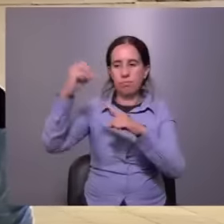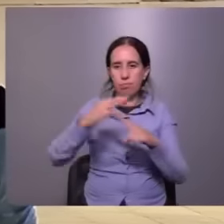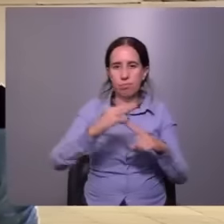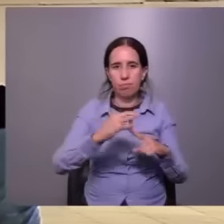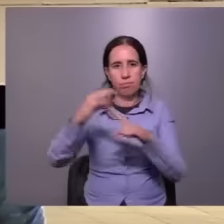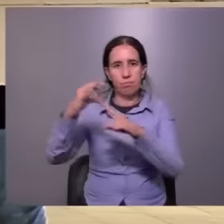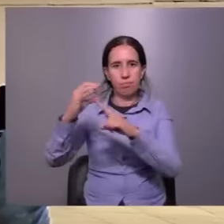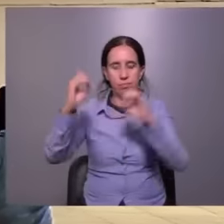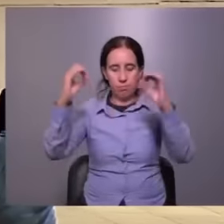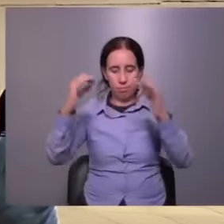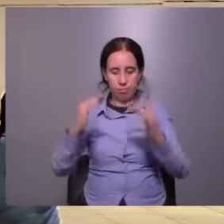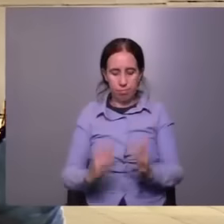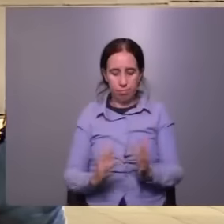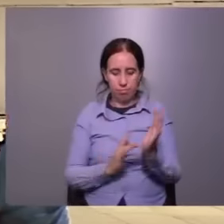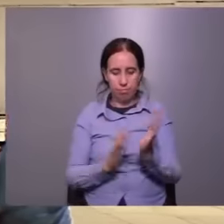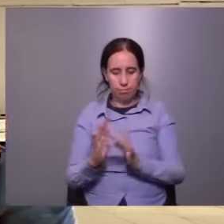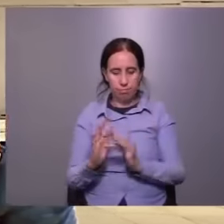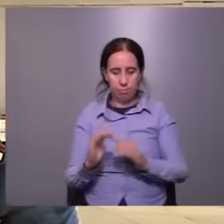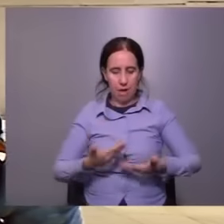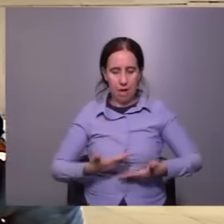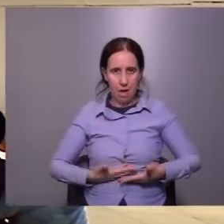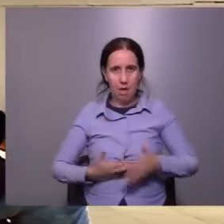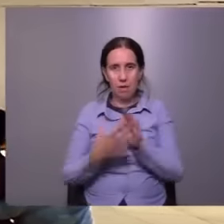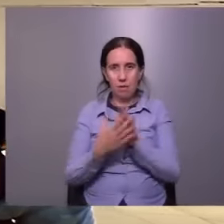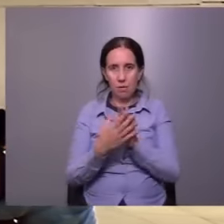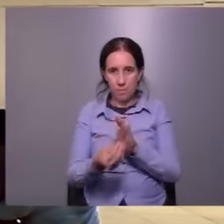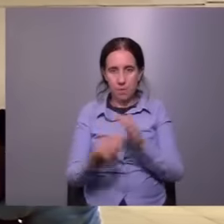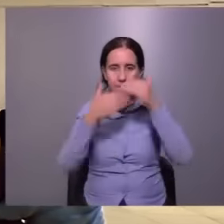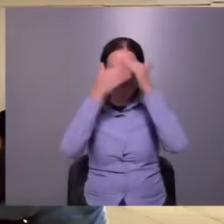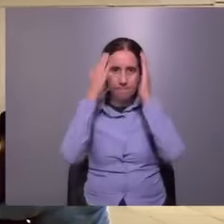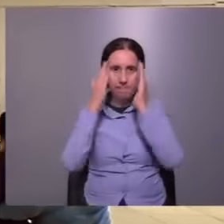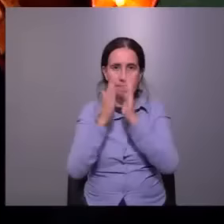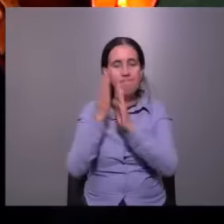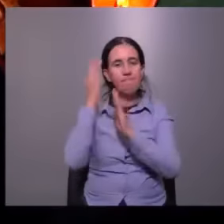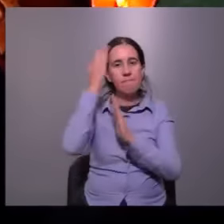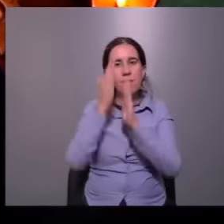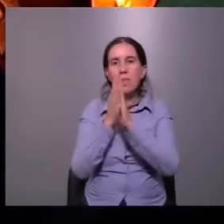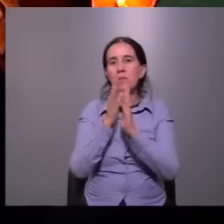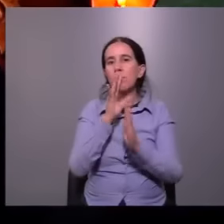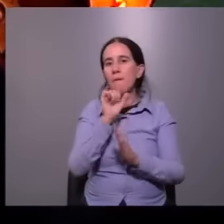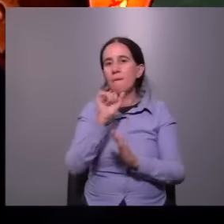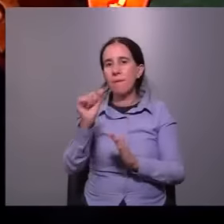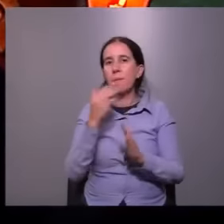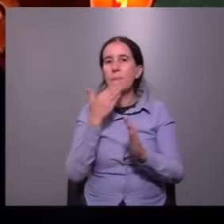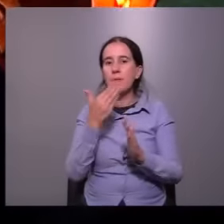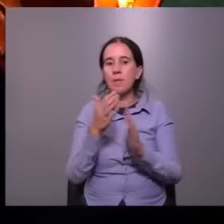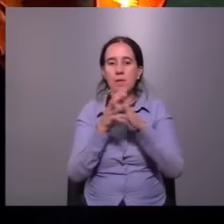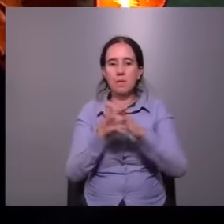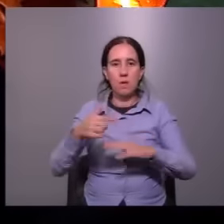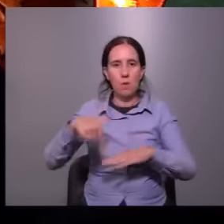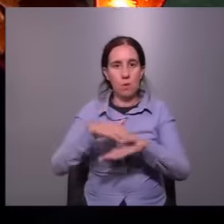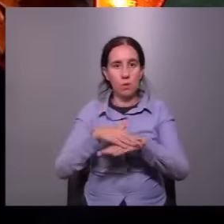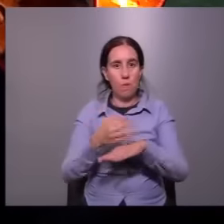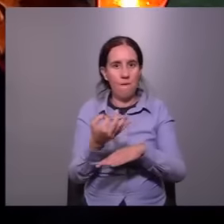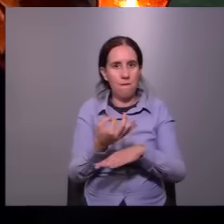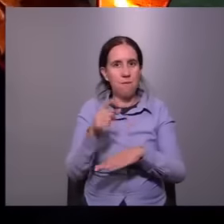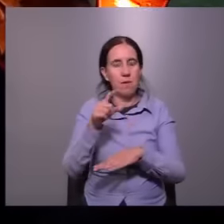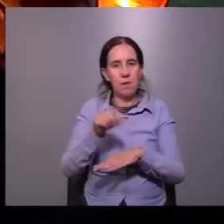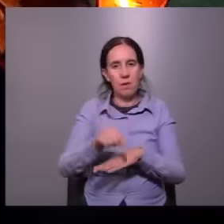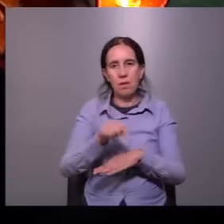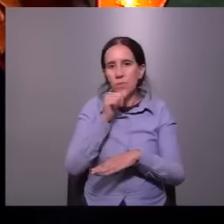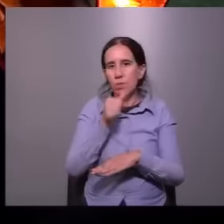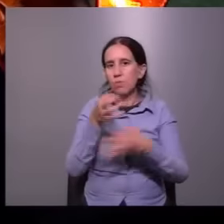Ave Maria, piena di grazia, il Signore è con te. Tu sei benedetta fra le donne e benedetto il frutto del